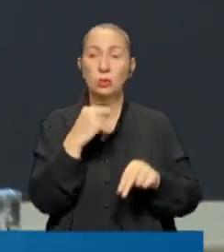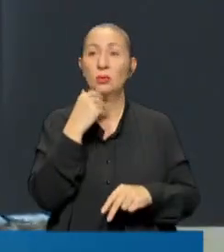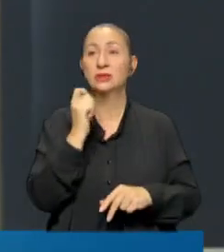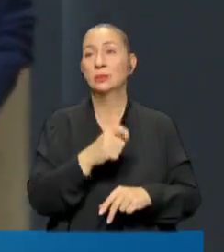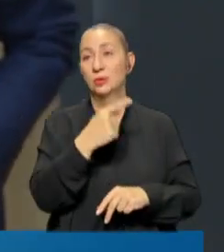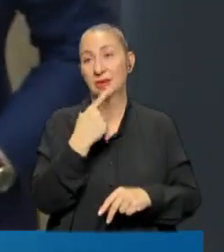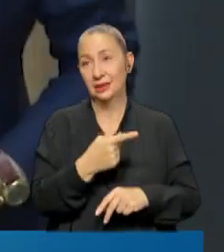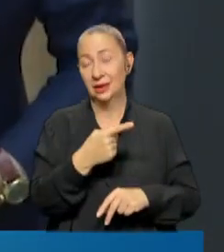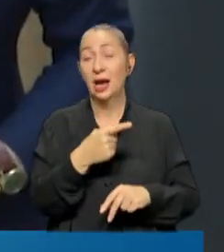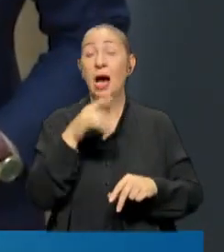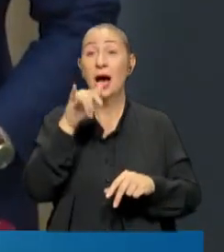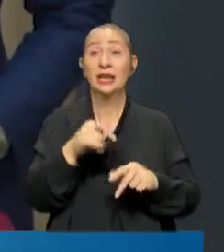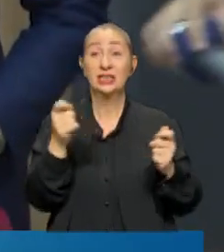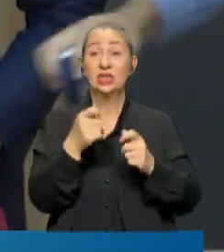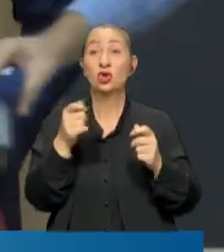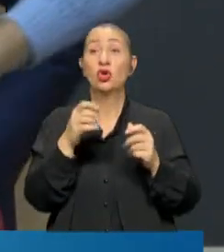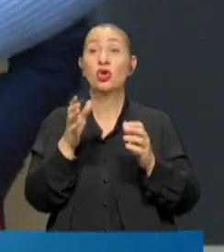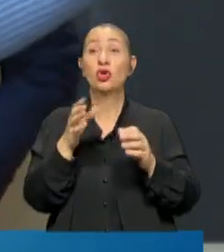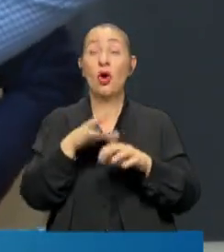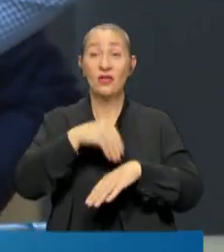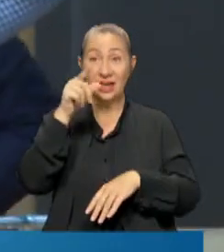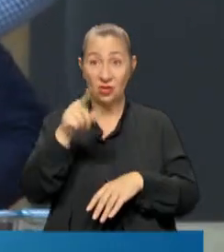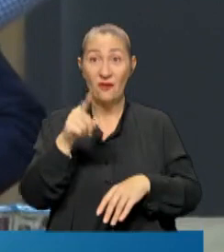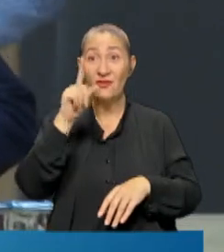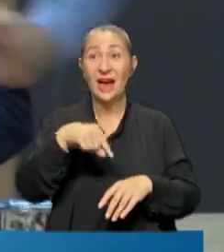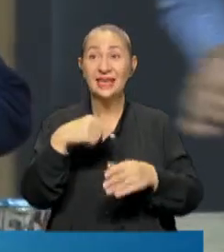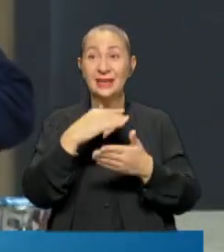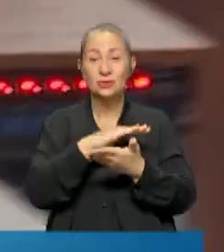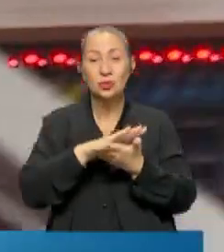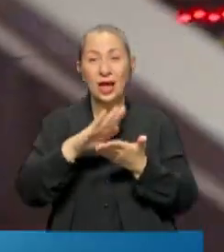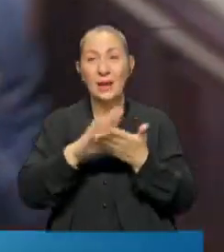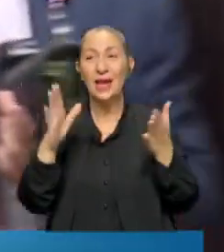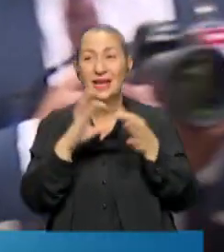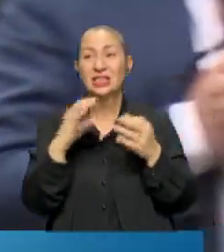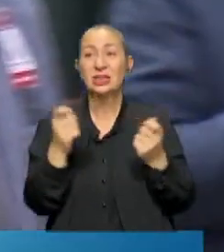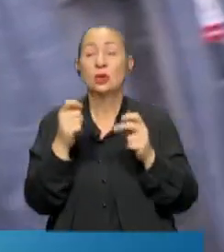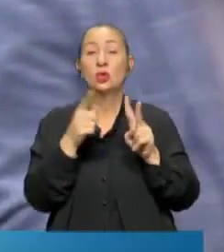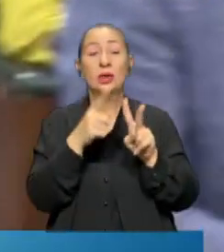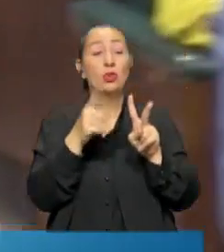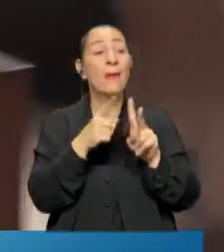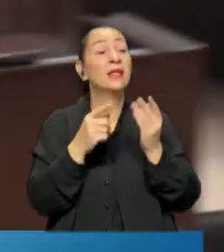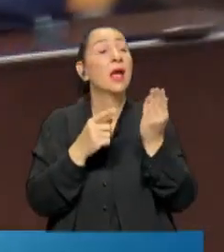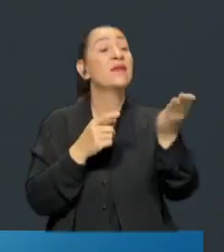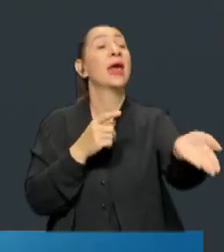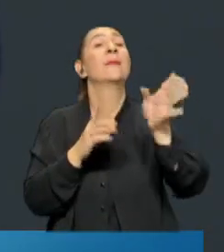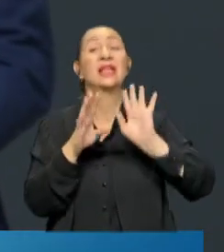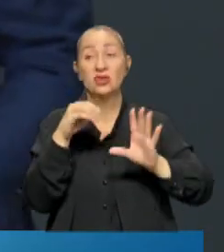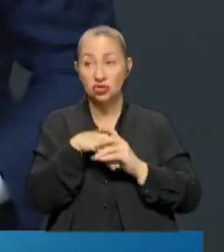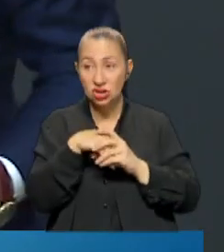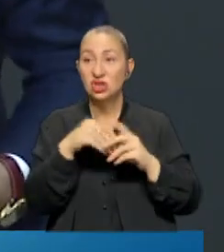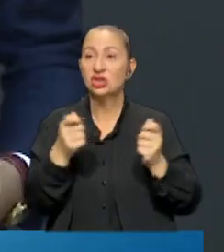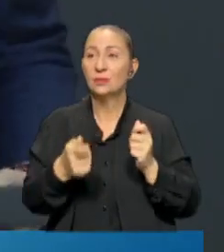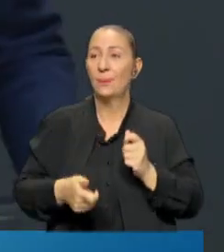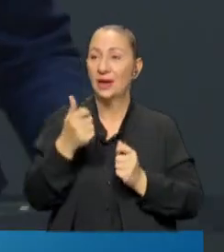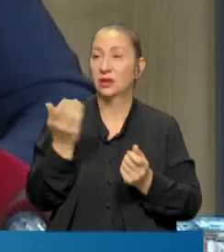numarası yapıyor dedi. Hak İş Konfederasyonu da vergi dilimleriyle ilgili çalışmasını Nurettin Nebati'ye ulaştıramadıkları için